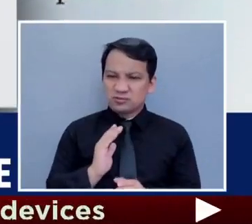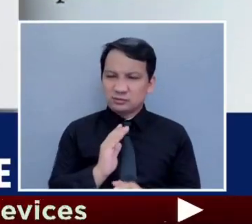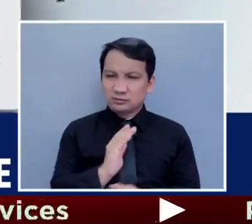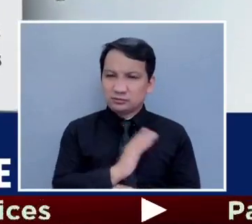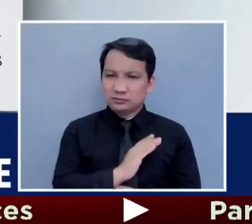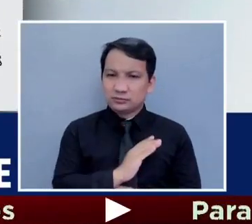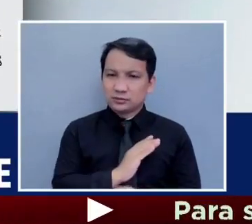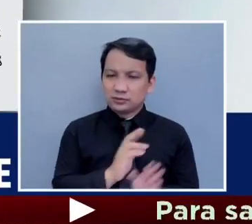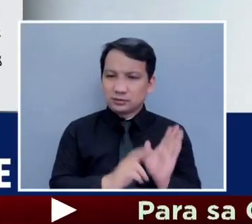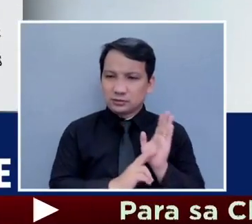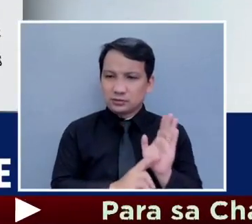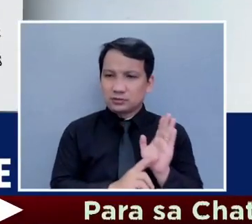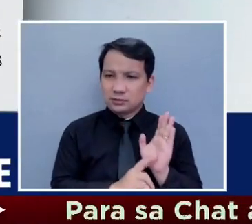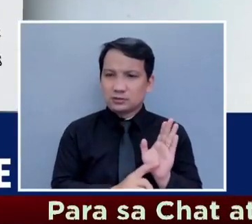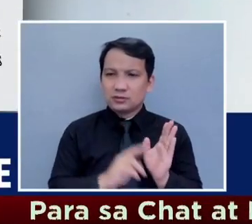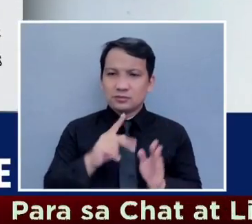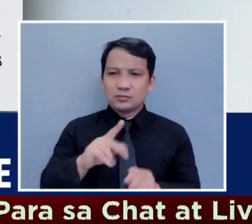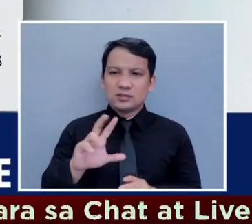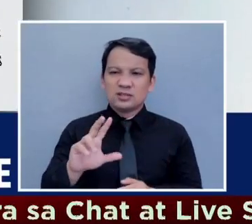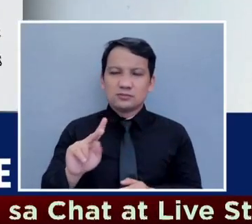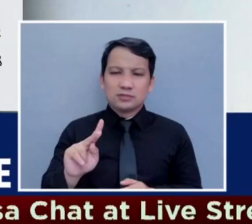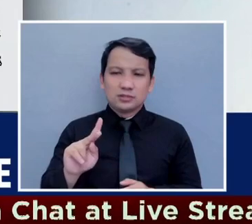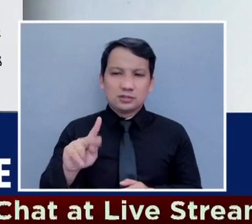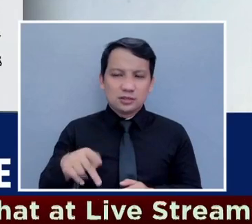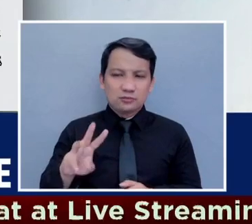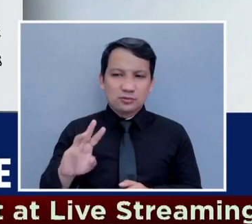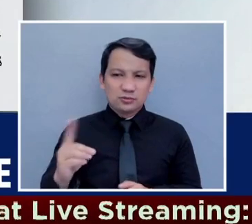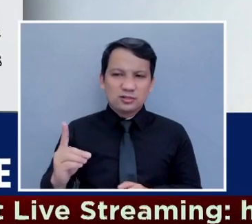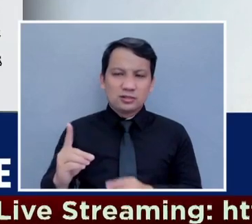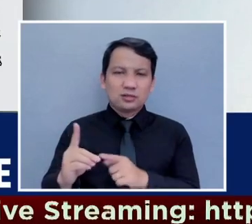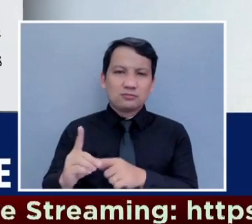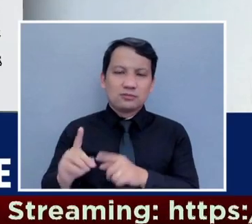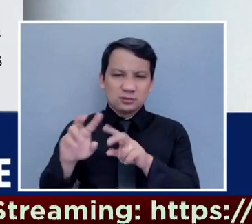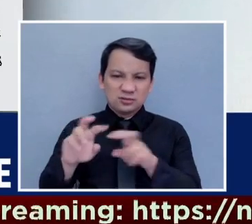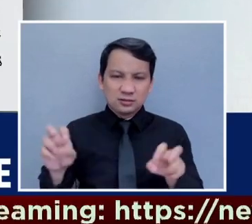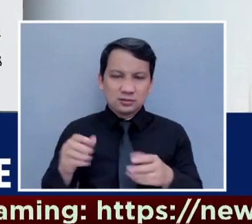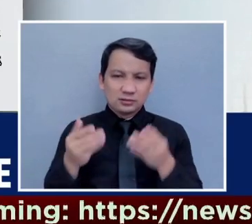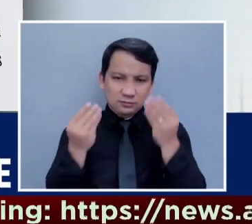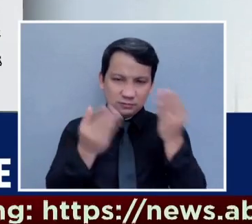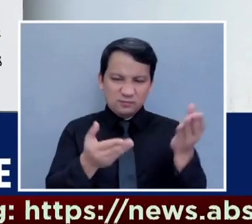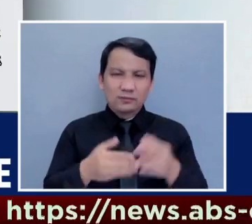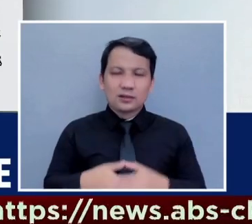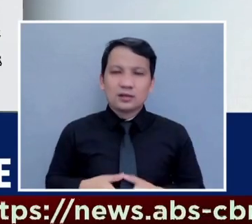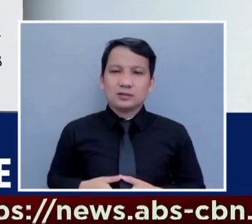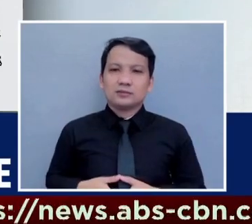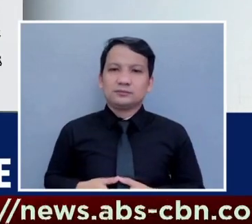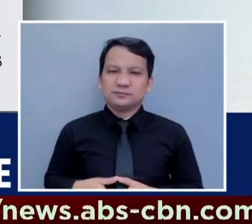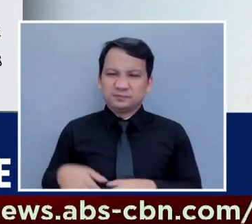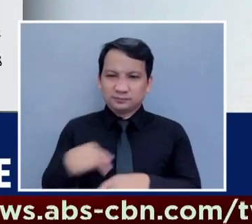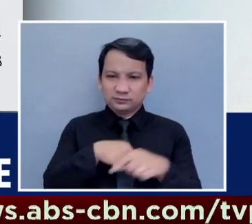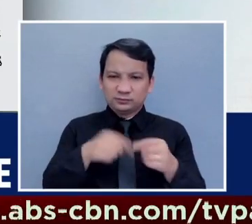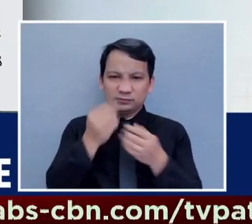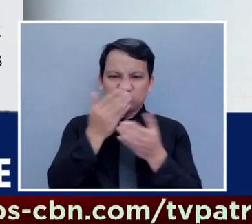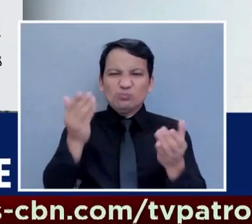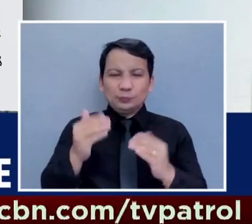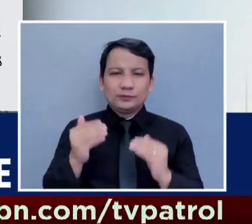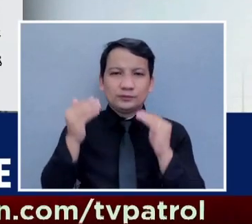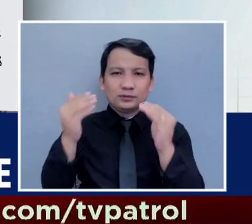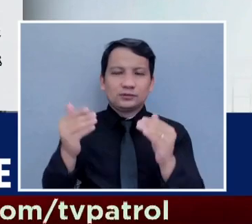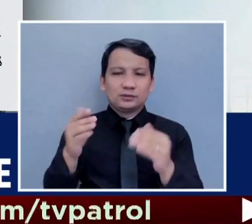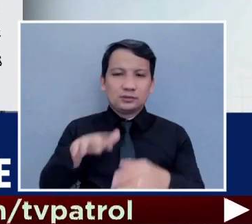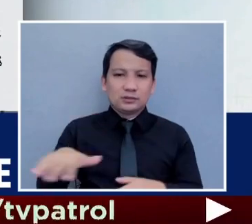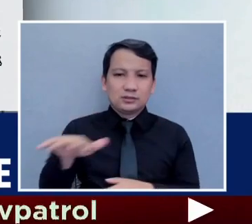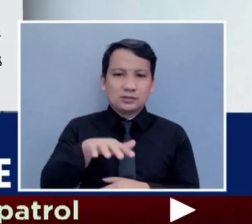bilang kinatawan ng P3-PWD habang dinidinig ang petisyon. Ipinababasura din nila sa kataas-taasang hukuman